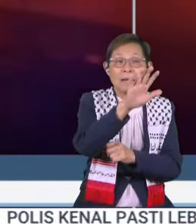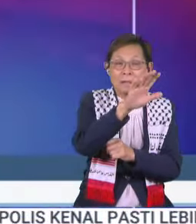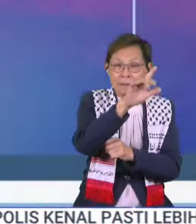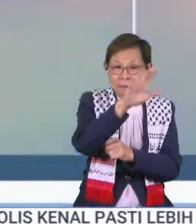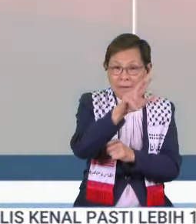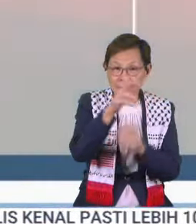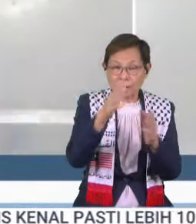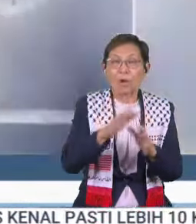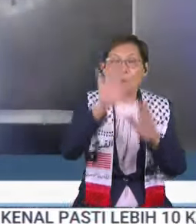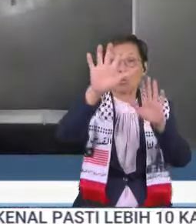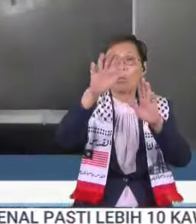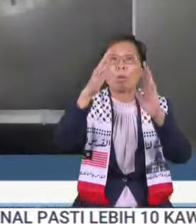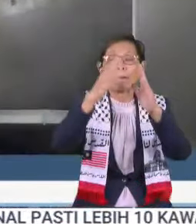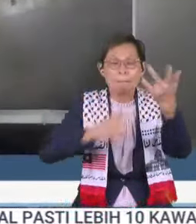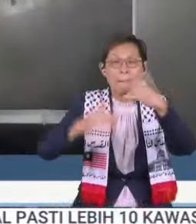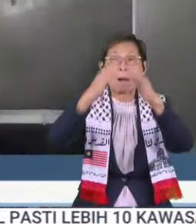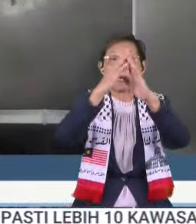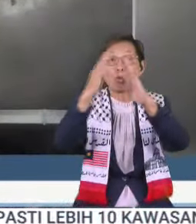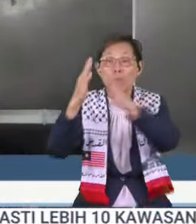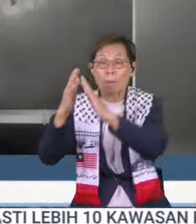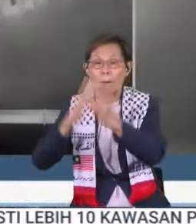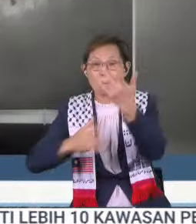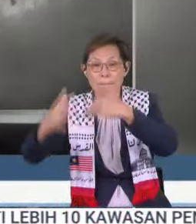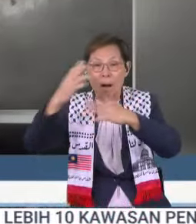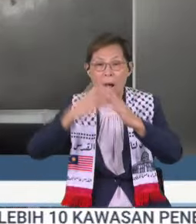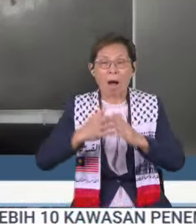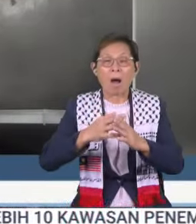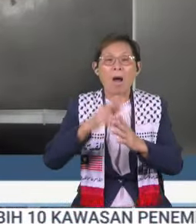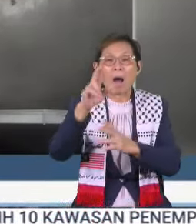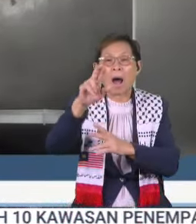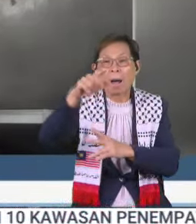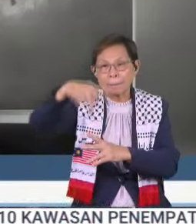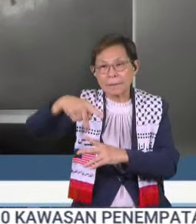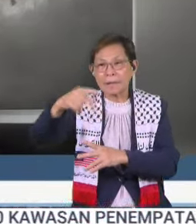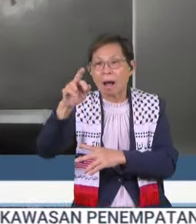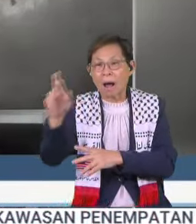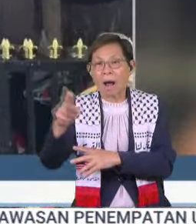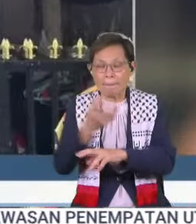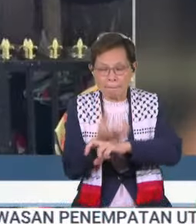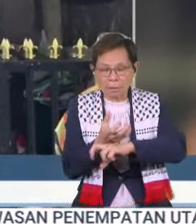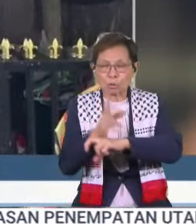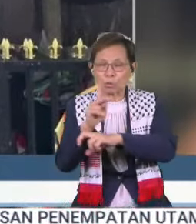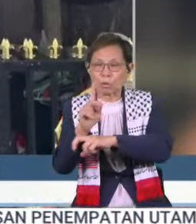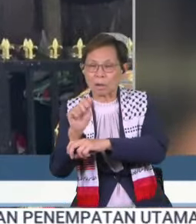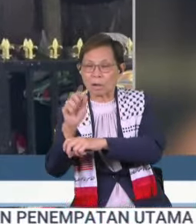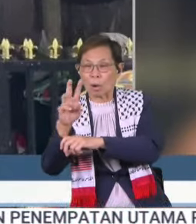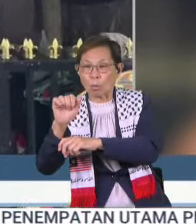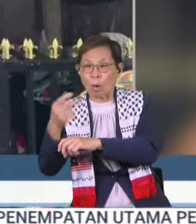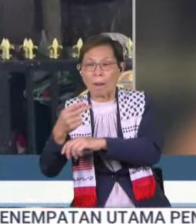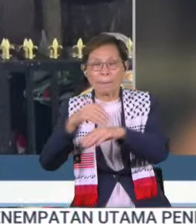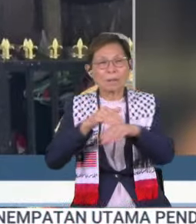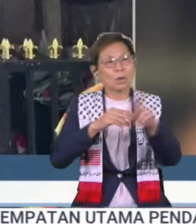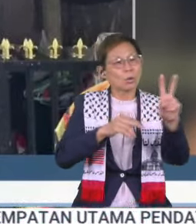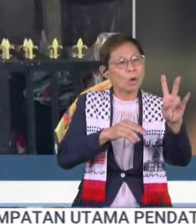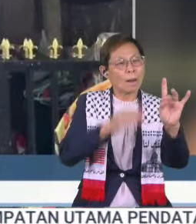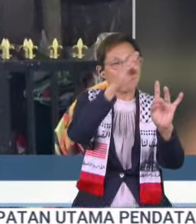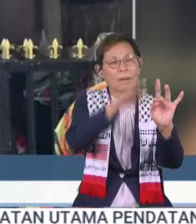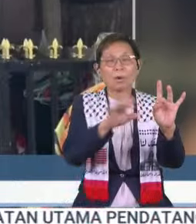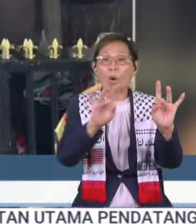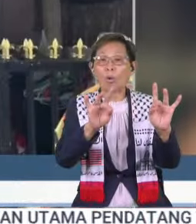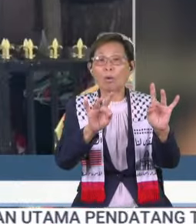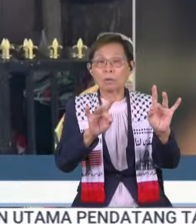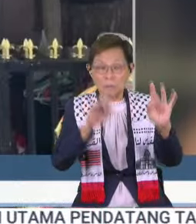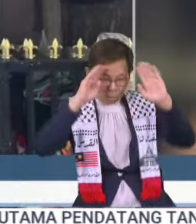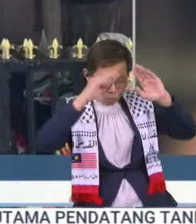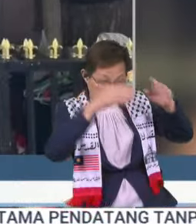Kebakaran melibatkan 5 buah rumah di rancangan perumahan rakyat RPR Batu Kawah pada 28 Ogos lalu antara kes